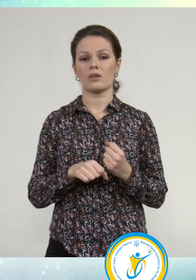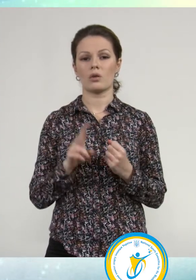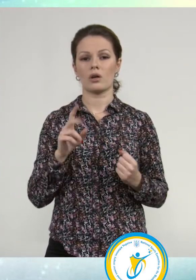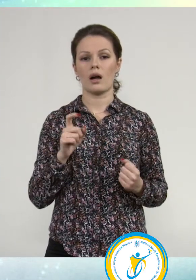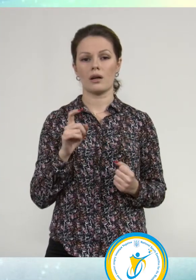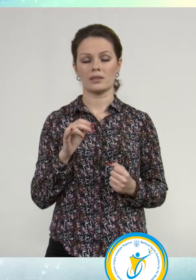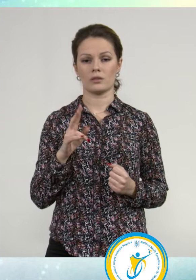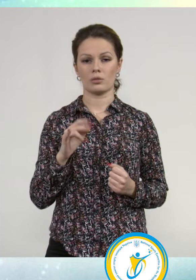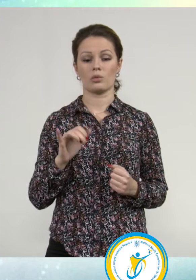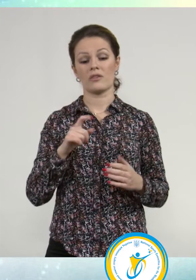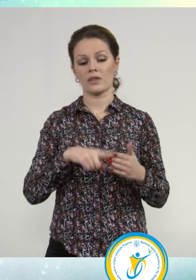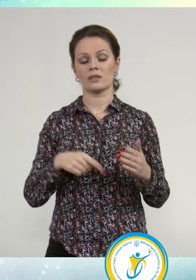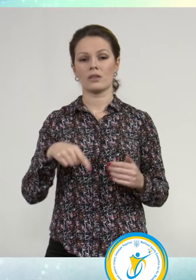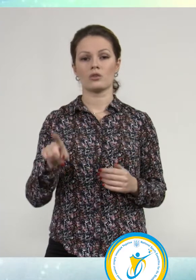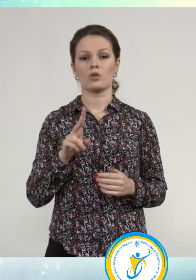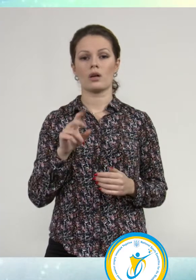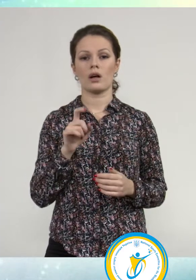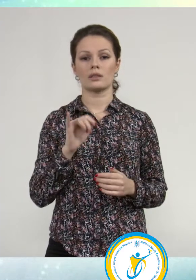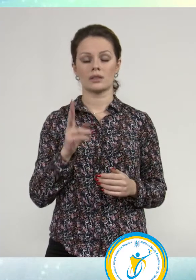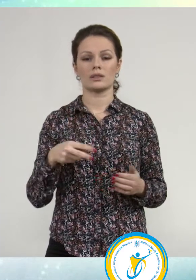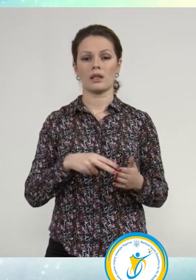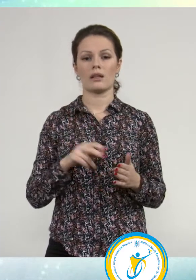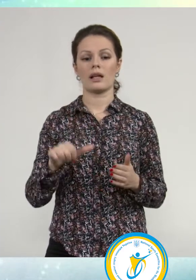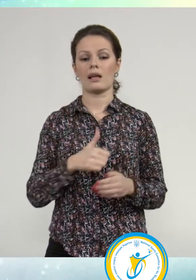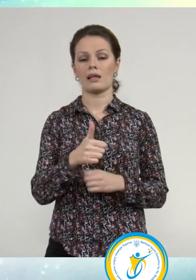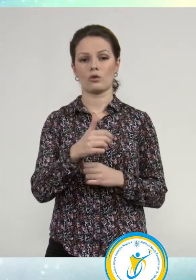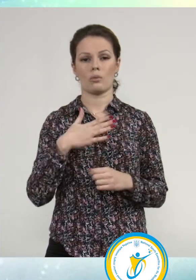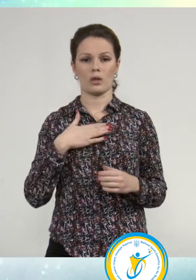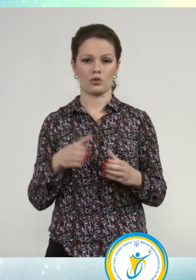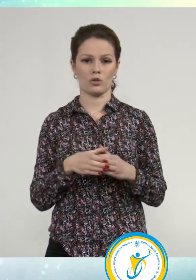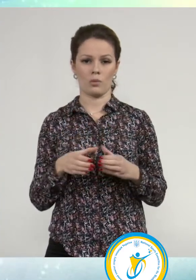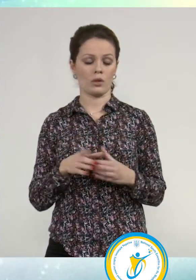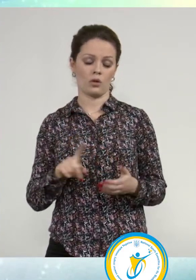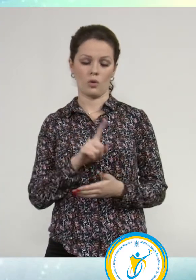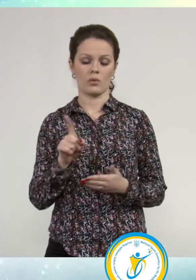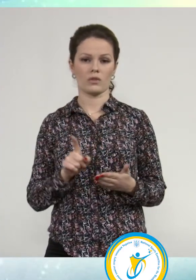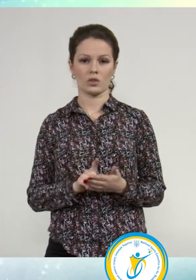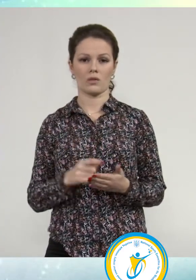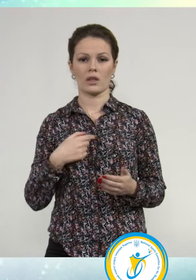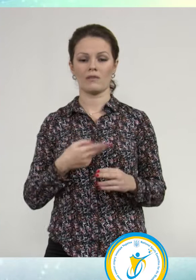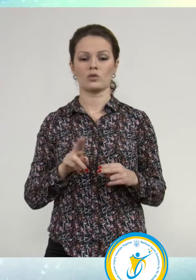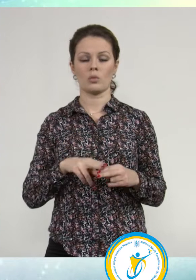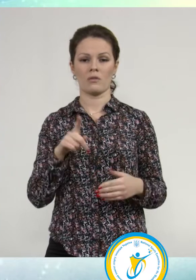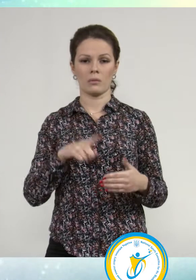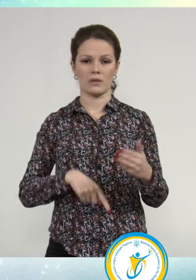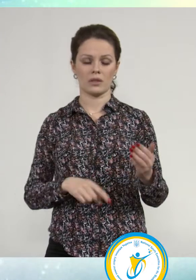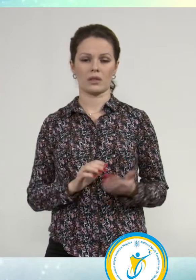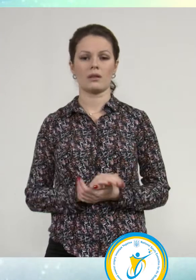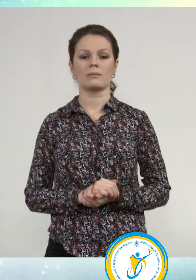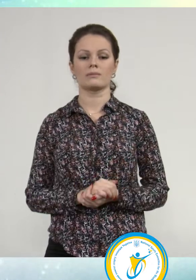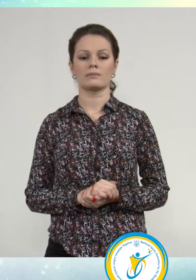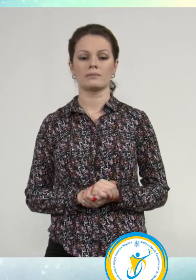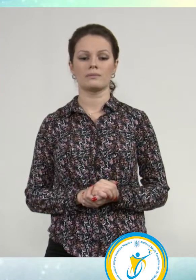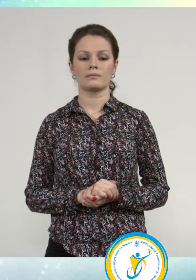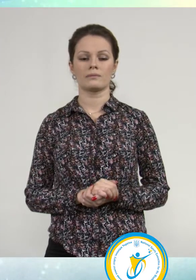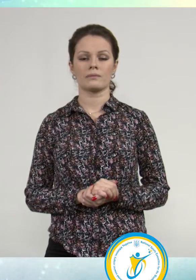Казік стане лідером нашої команди. Обов'язково, я в цьому впевнена. І давайте зараз ми почуємо Віталія